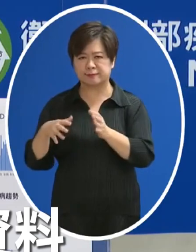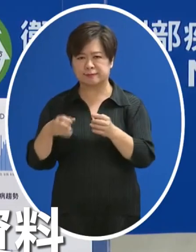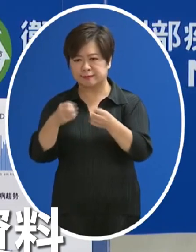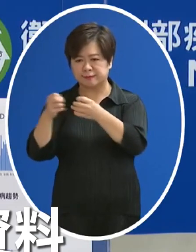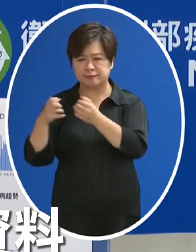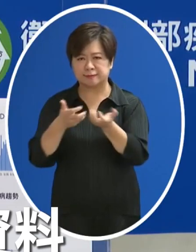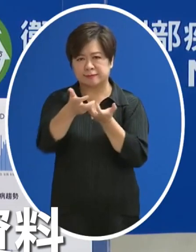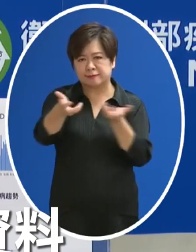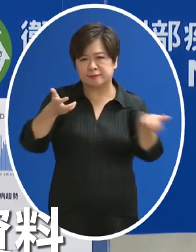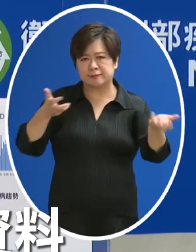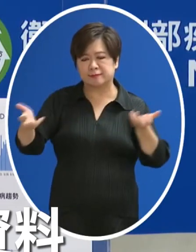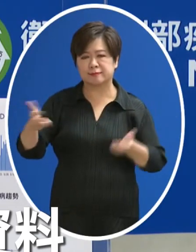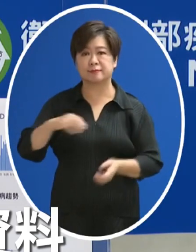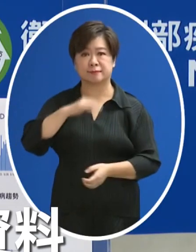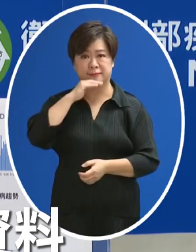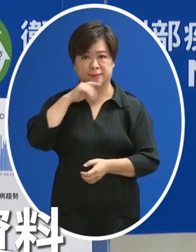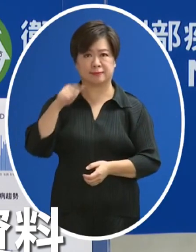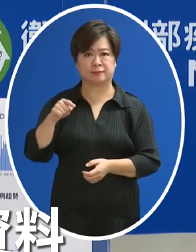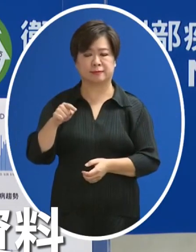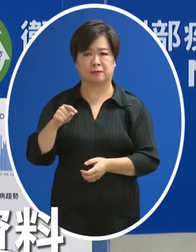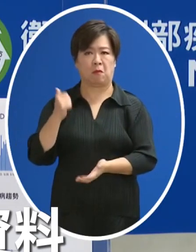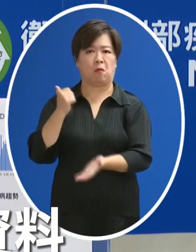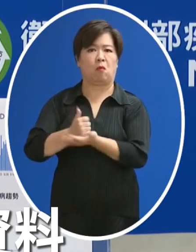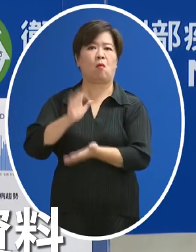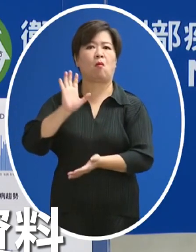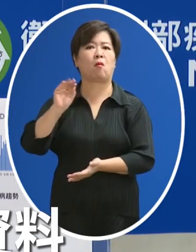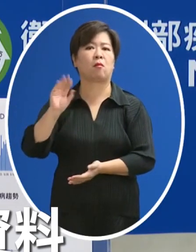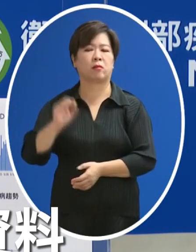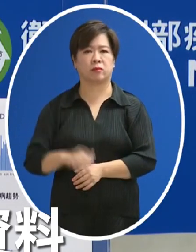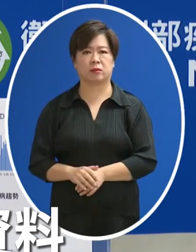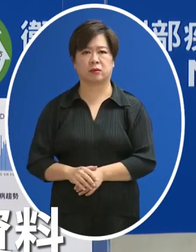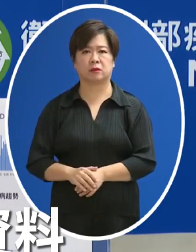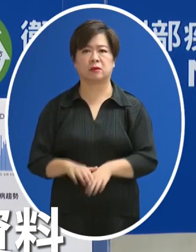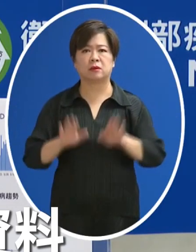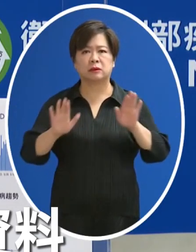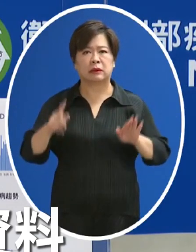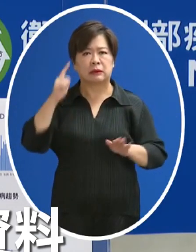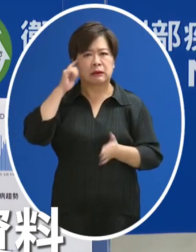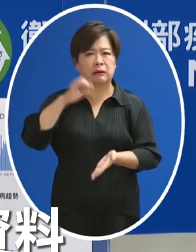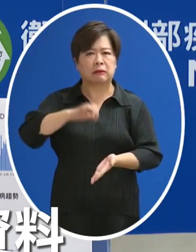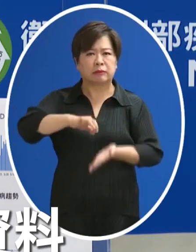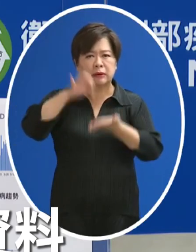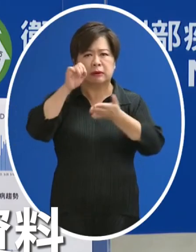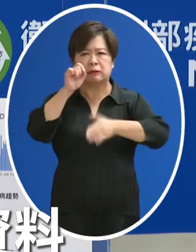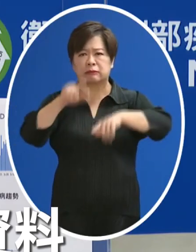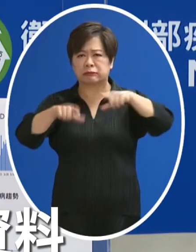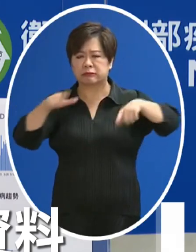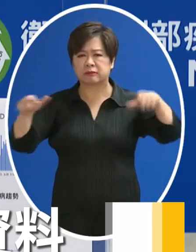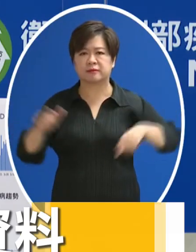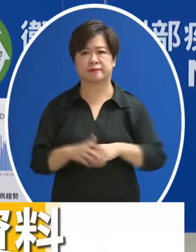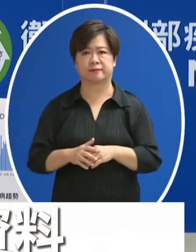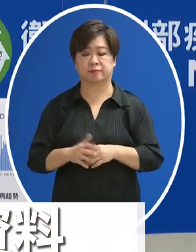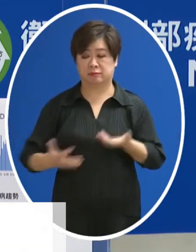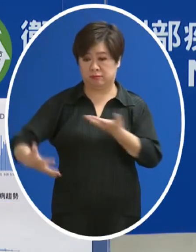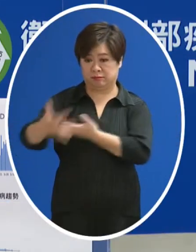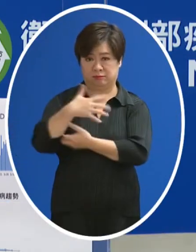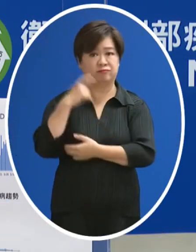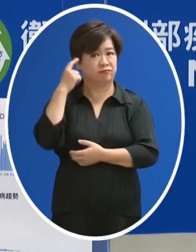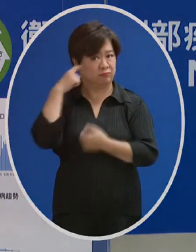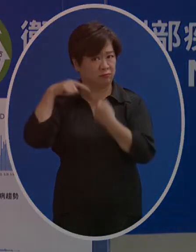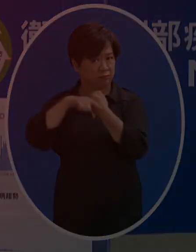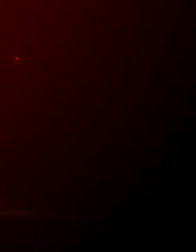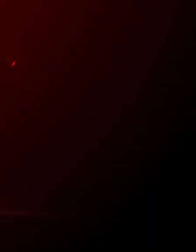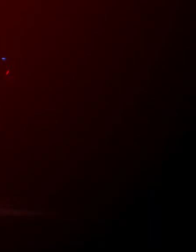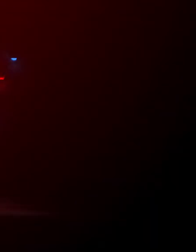样来做分配会最恰当。好，但现在有很多的不同的意见，让我们都能够综合的来考虑。